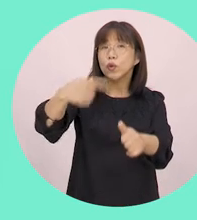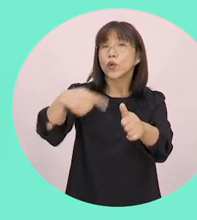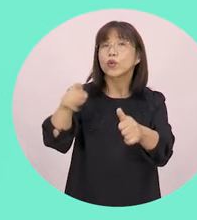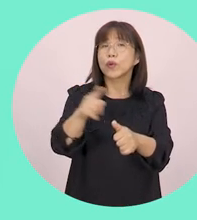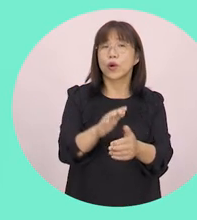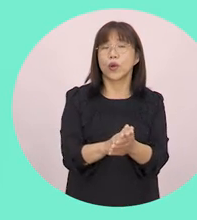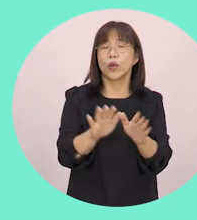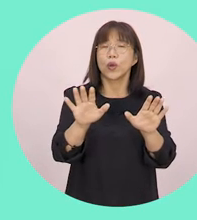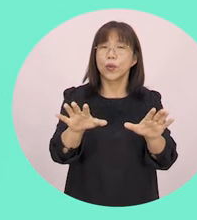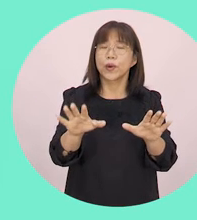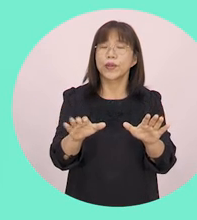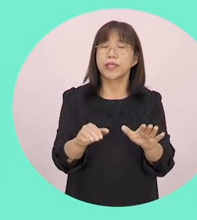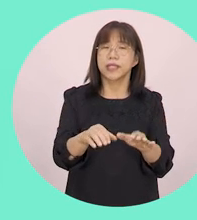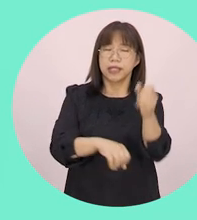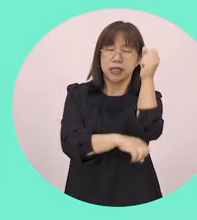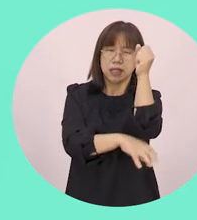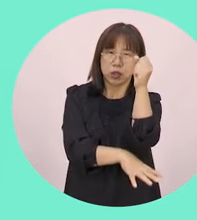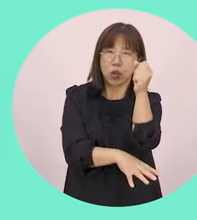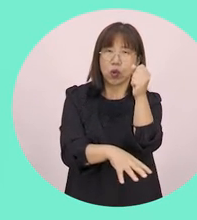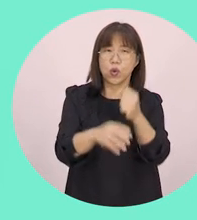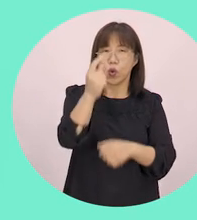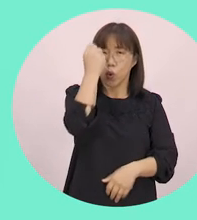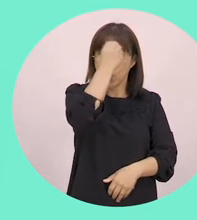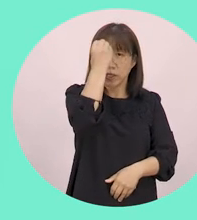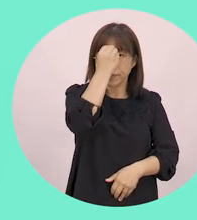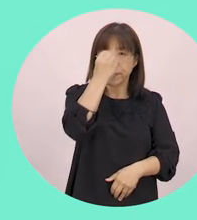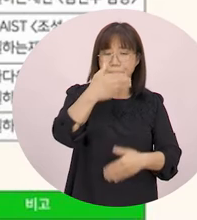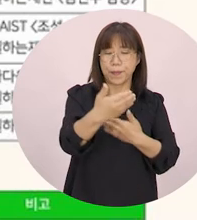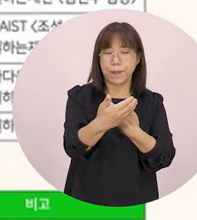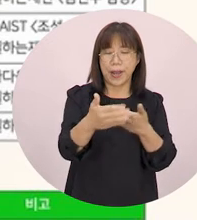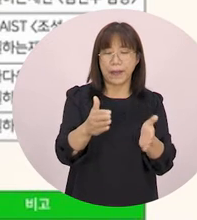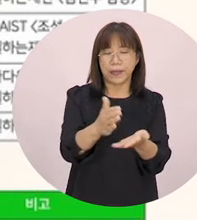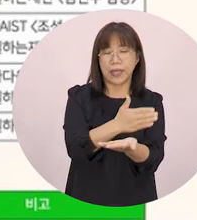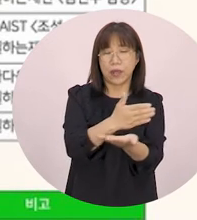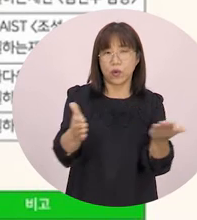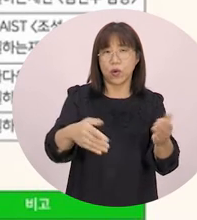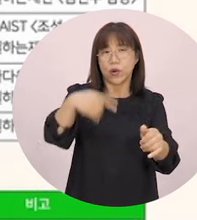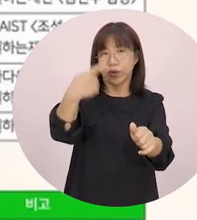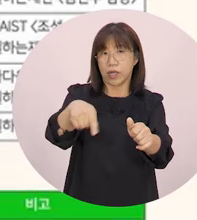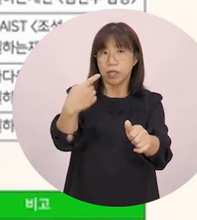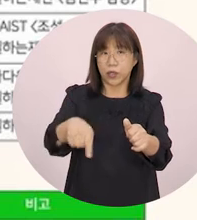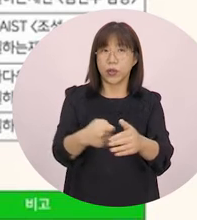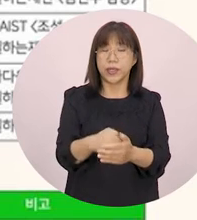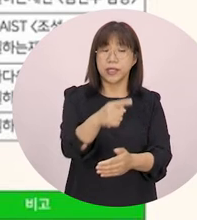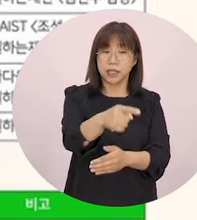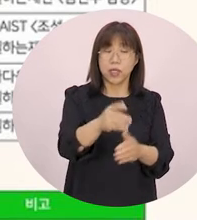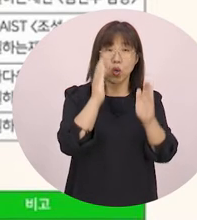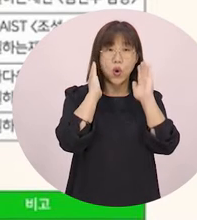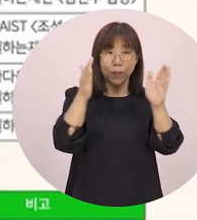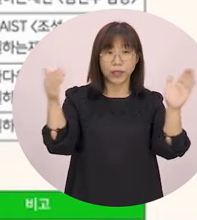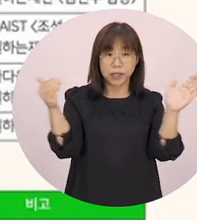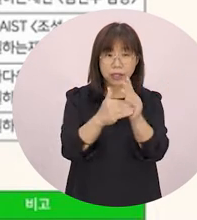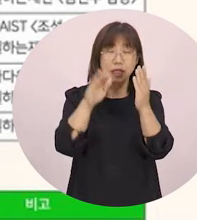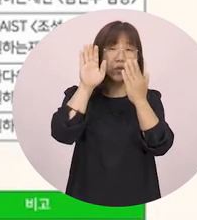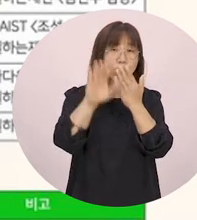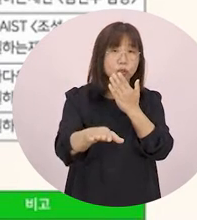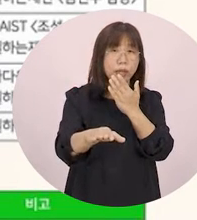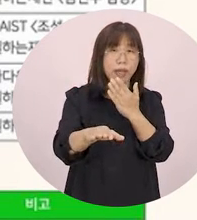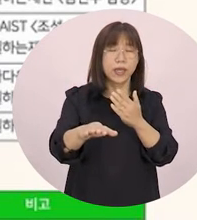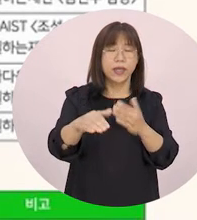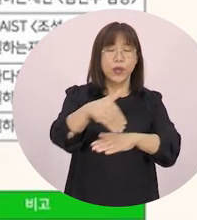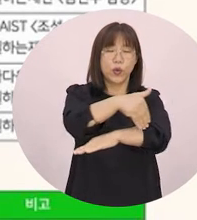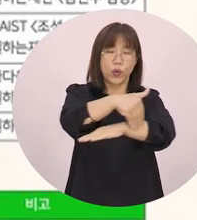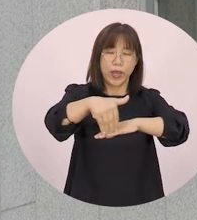아카데미는 오는 9월 28일부터 11월 2일까지 기초와 심화 과정으로 나눠 진행하며 과정을 마친 후에는